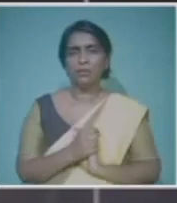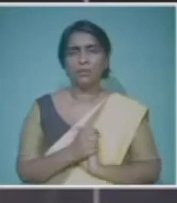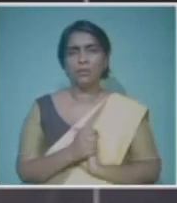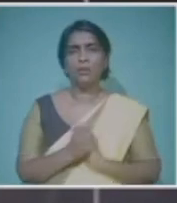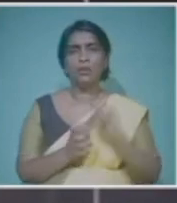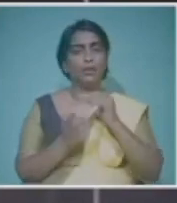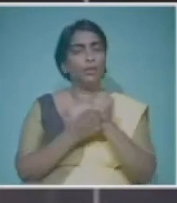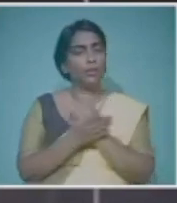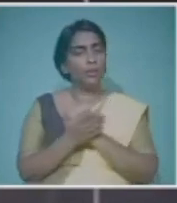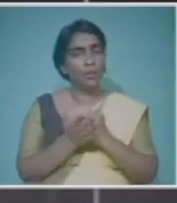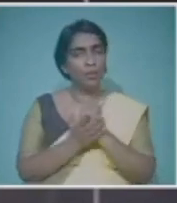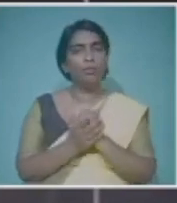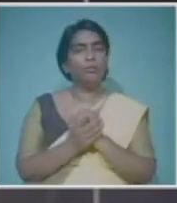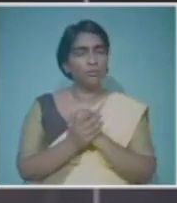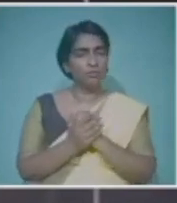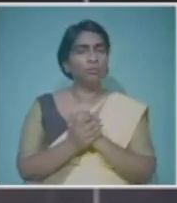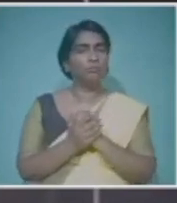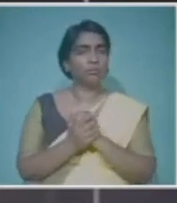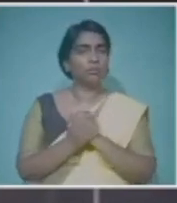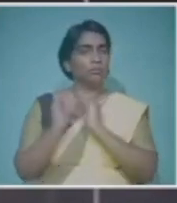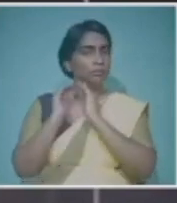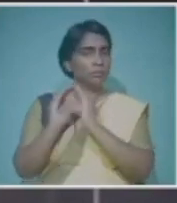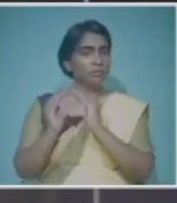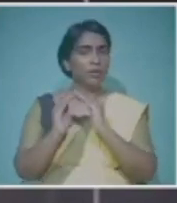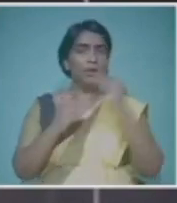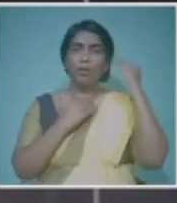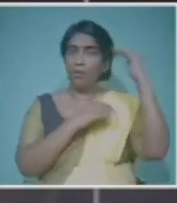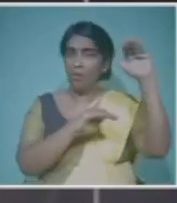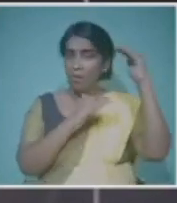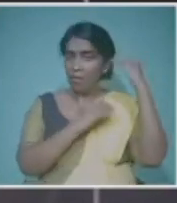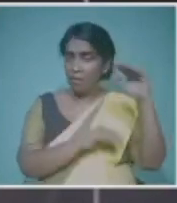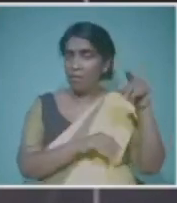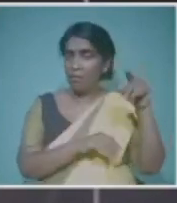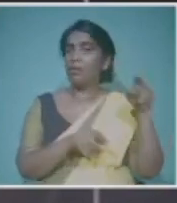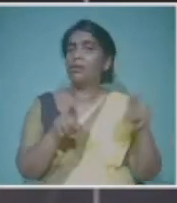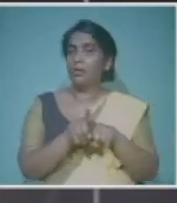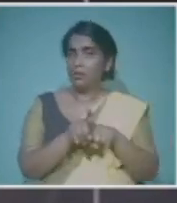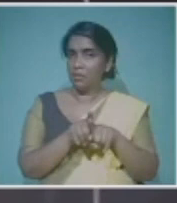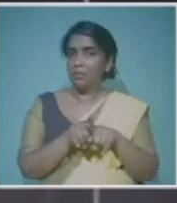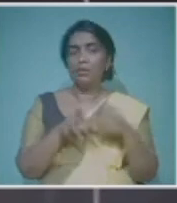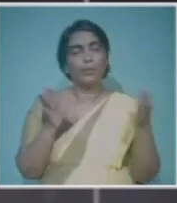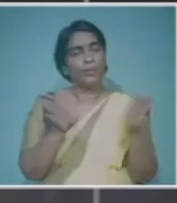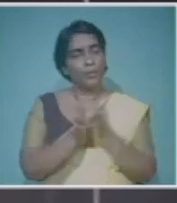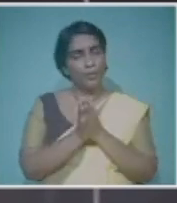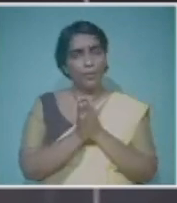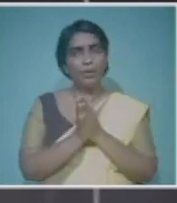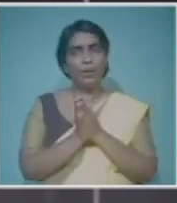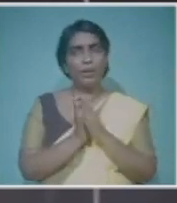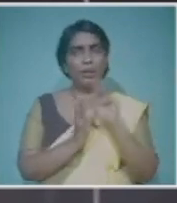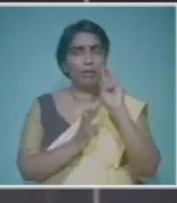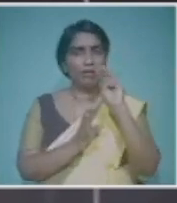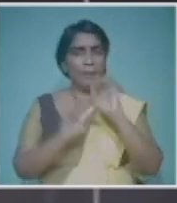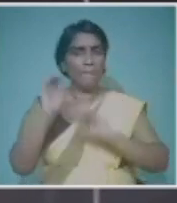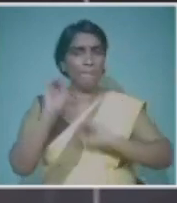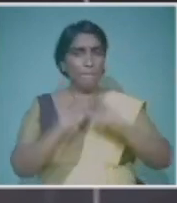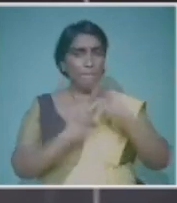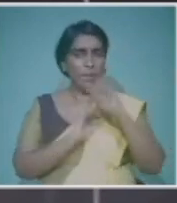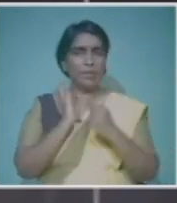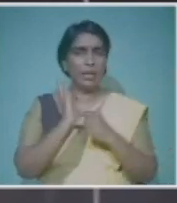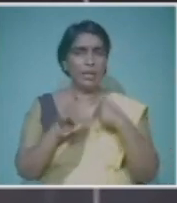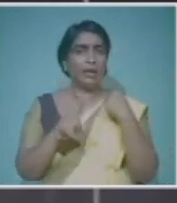මේ සියලු ආයතන වලට අපනායන ආයතන වලටත් සමග 130ක් බදු ගහන්න